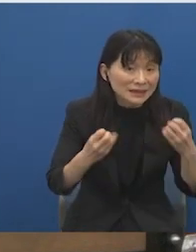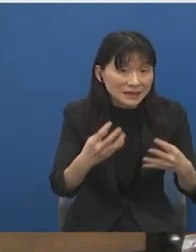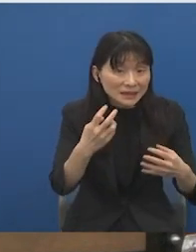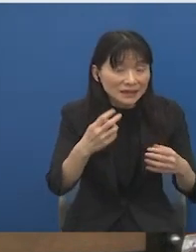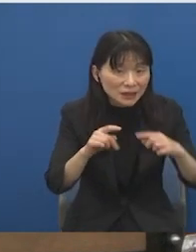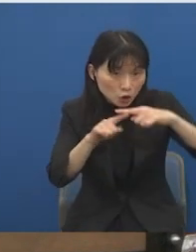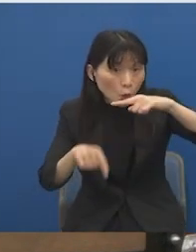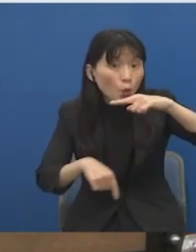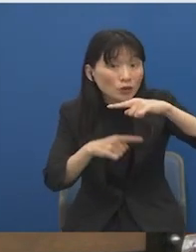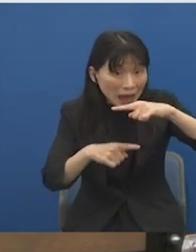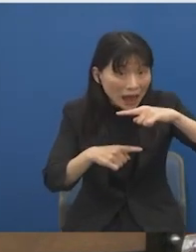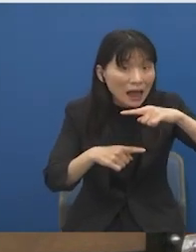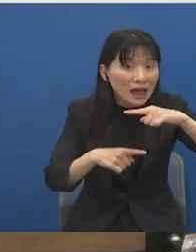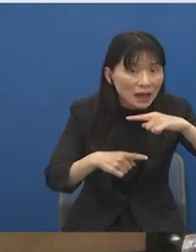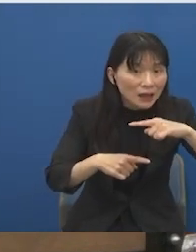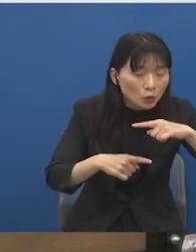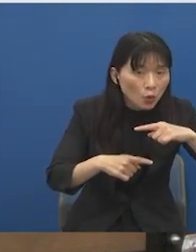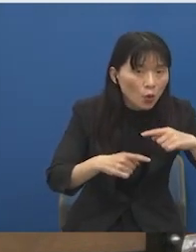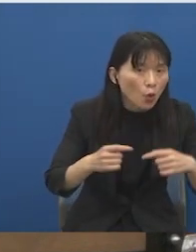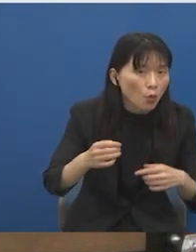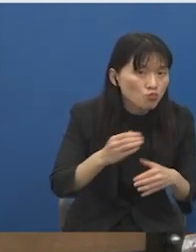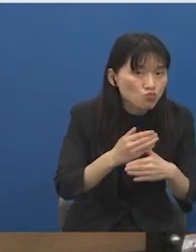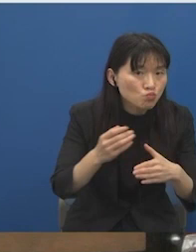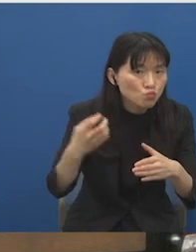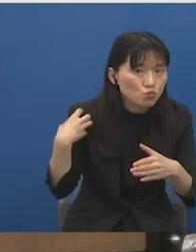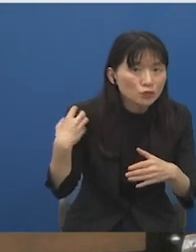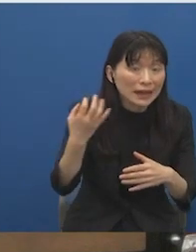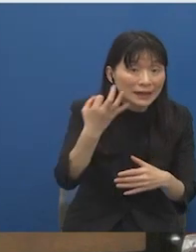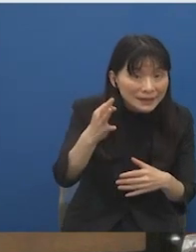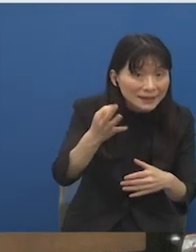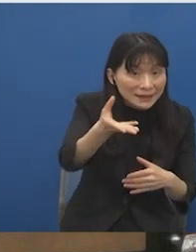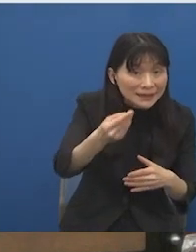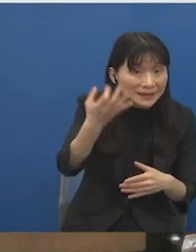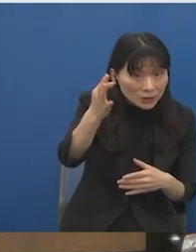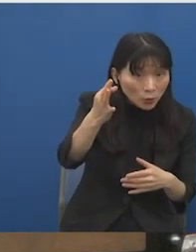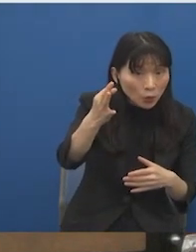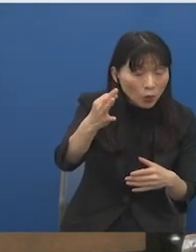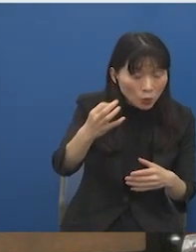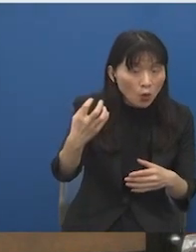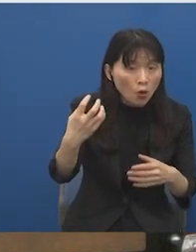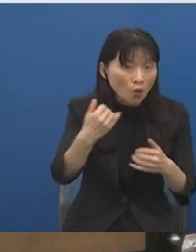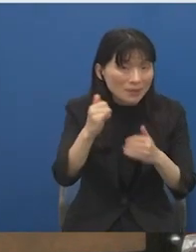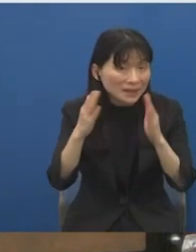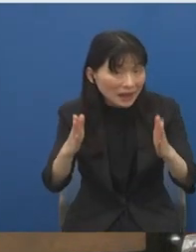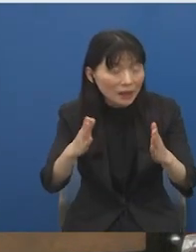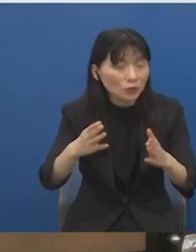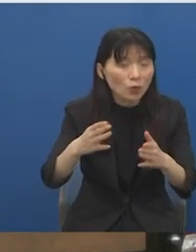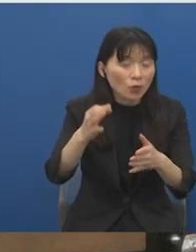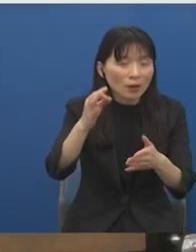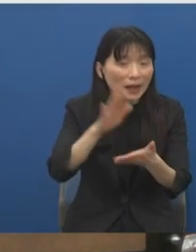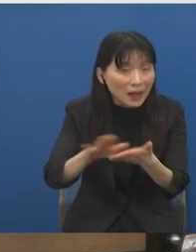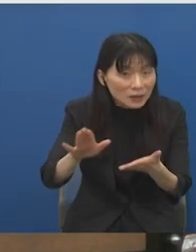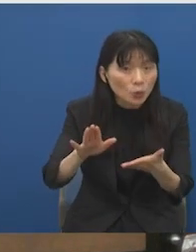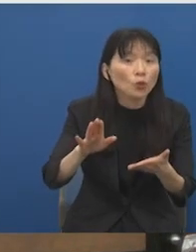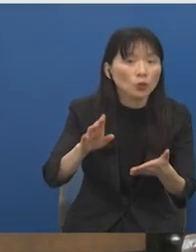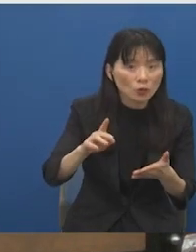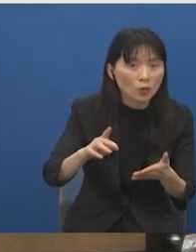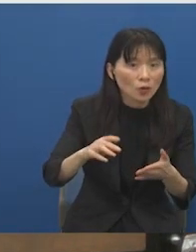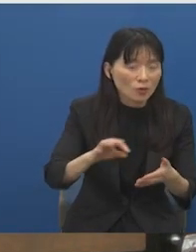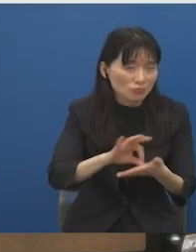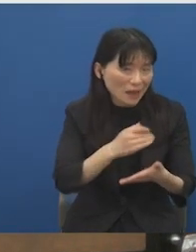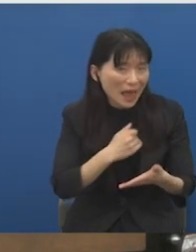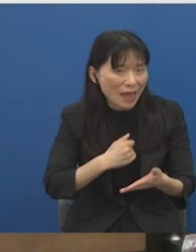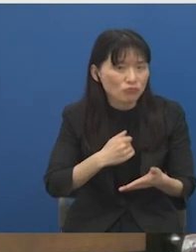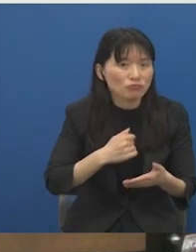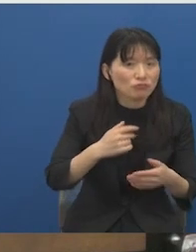事業に関わる民間ビル賃料の負担解消に向けた取り組み状況及び活用可能な本